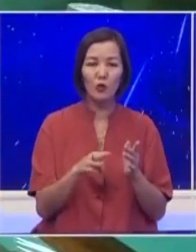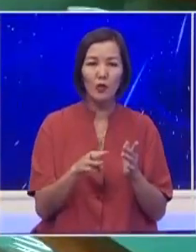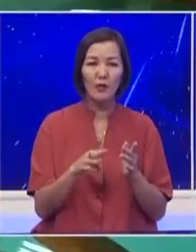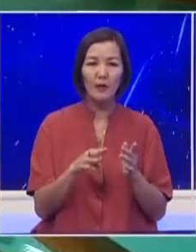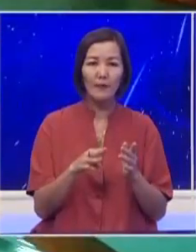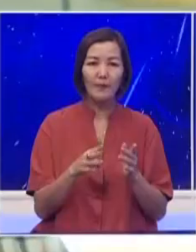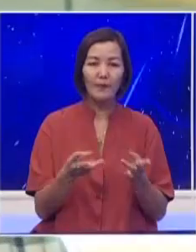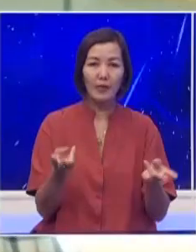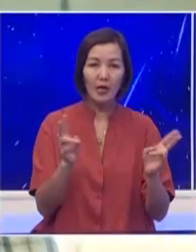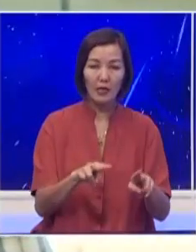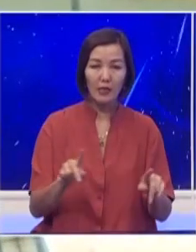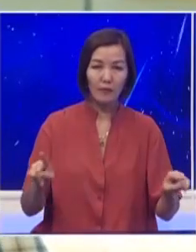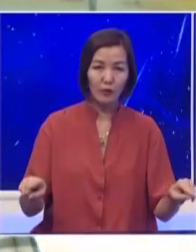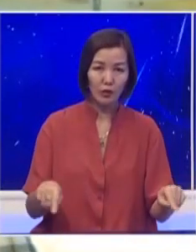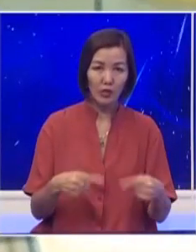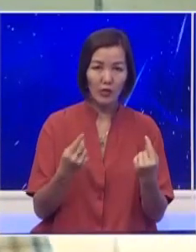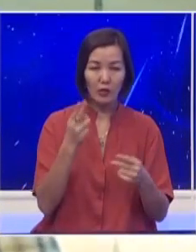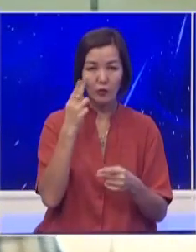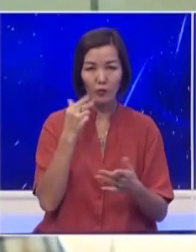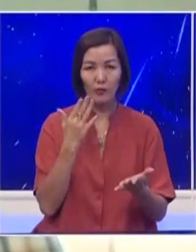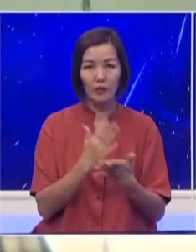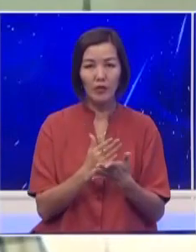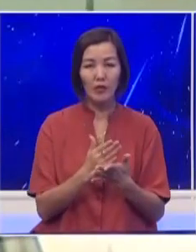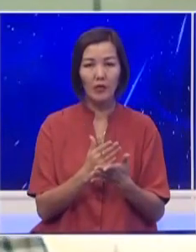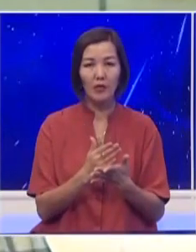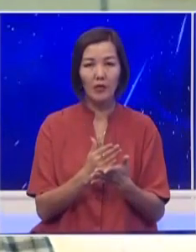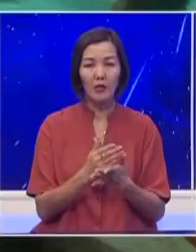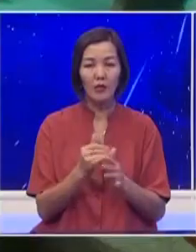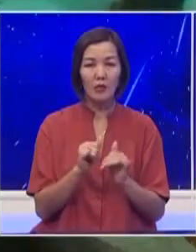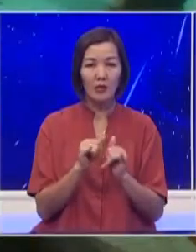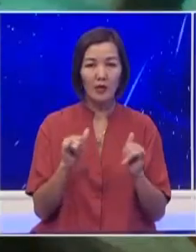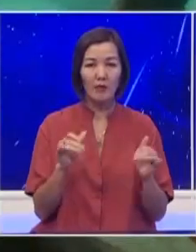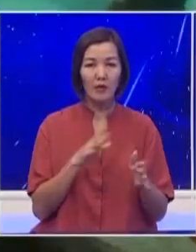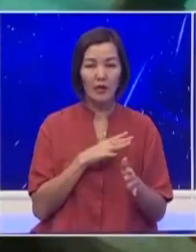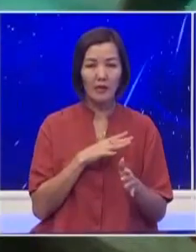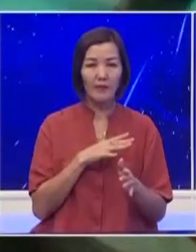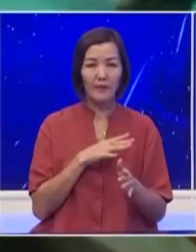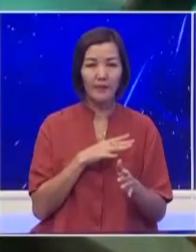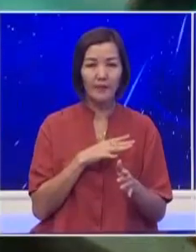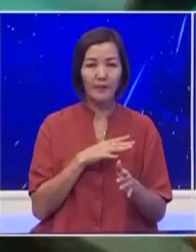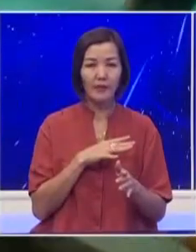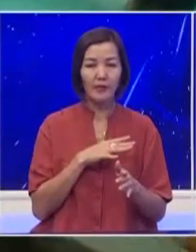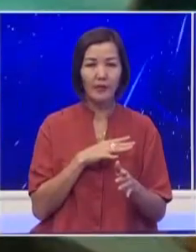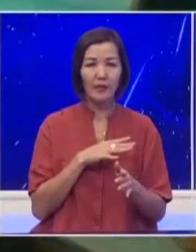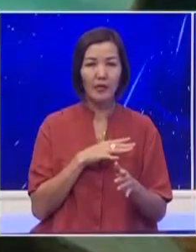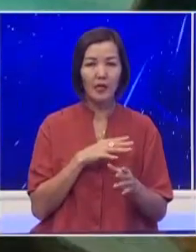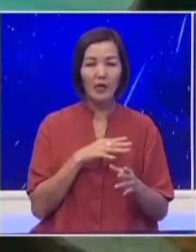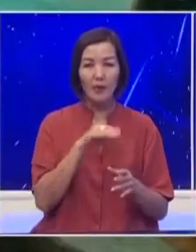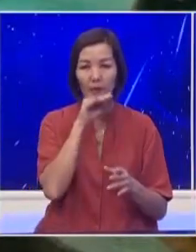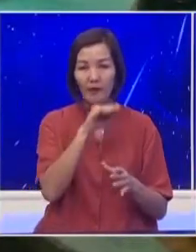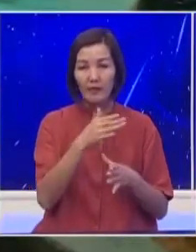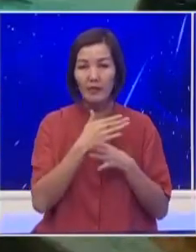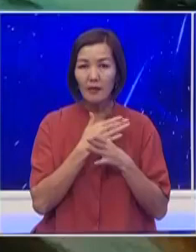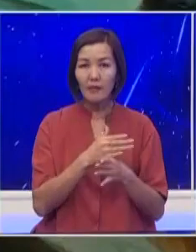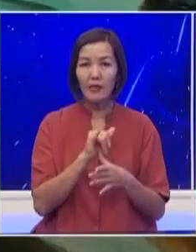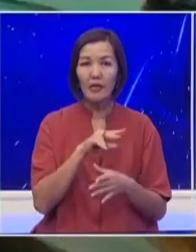ол бұл жерде өзіне қолайлы ортаны тауып, арғарай өскен. Белгілі бір ғалымдардың еңбегінің арқасында, но